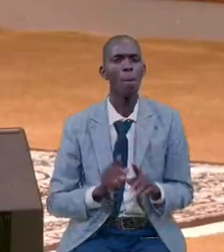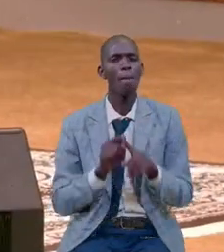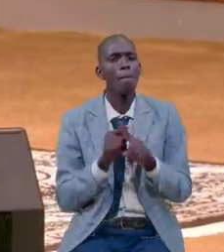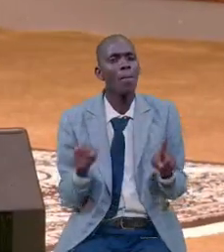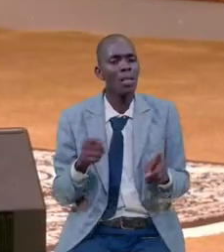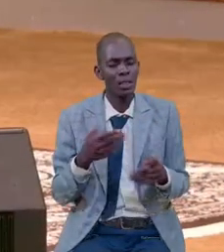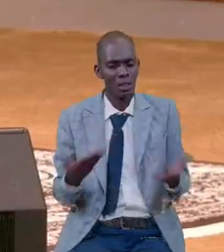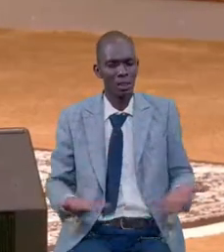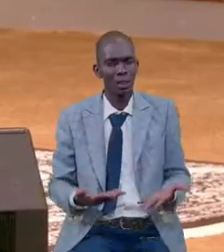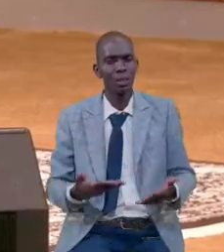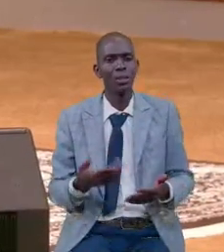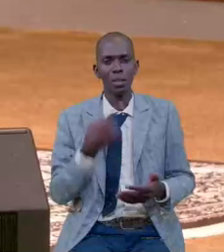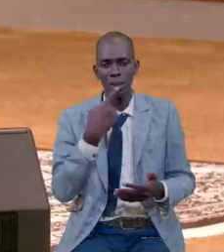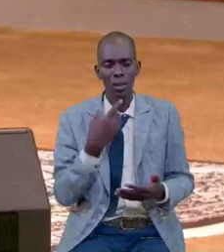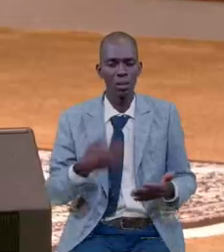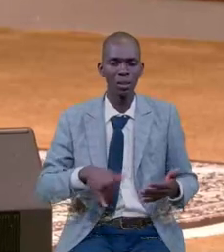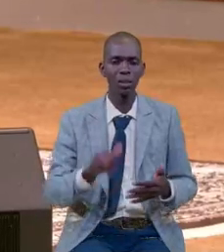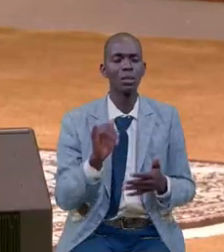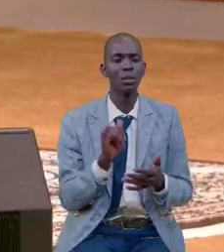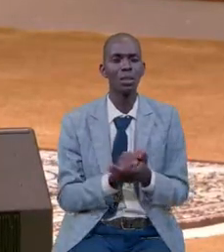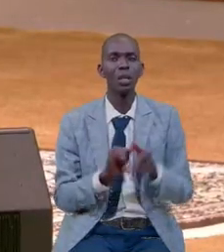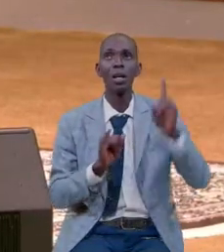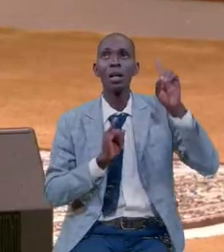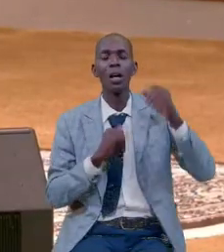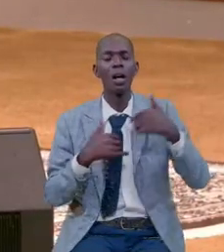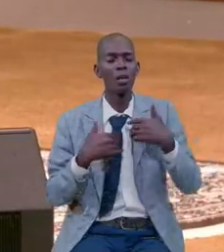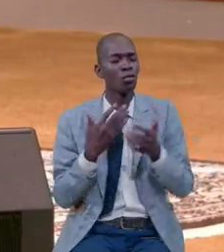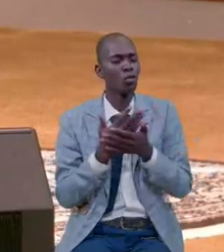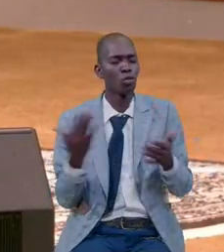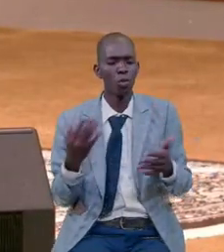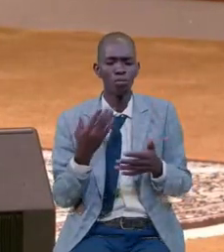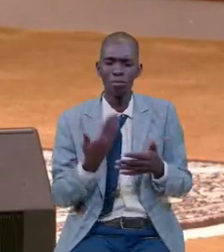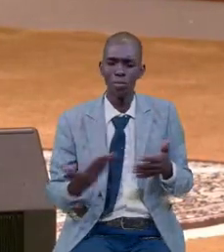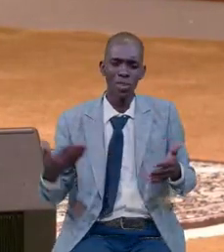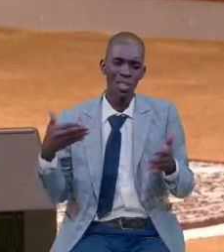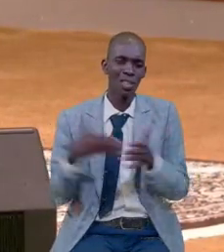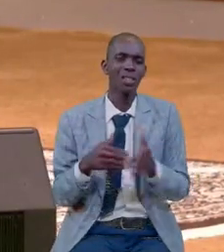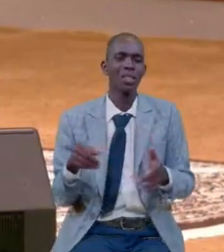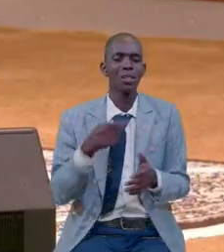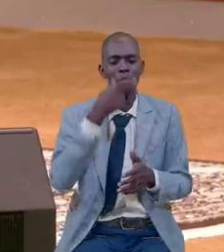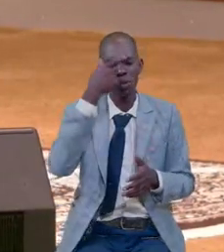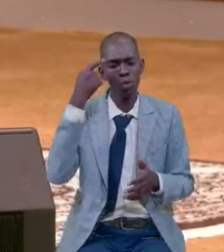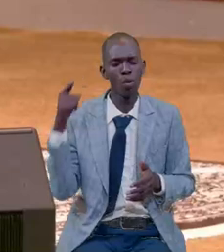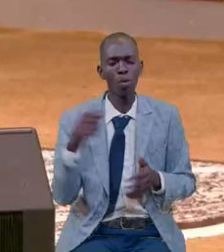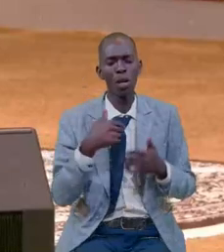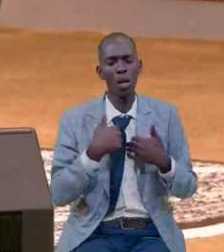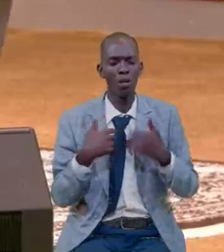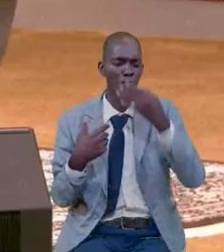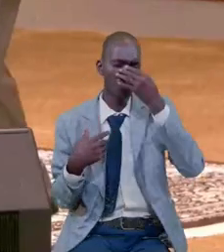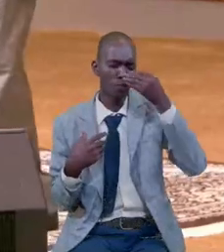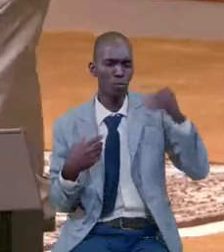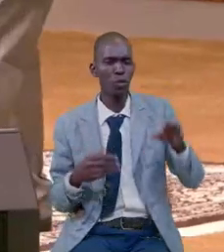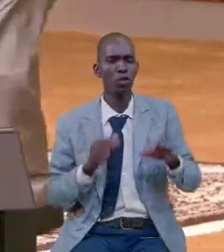toi, c'est que tu as abandonné ton premier amour. Voilà le verset